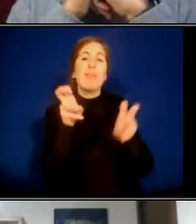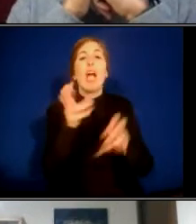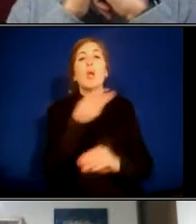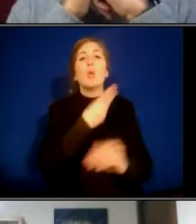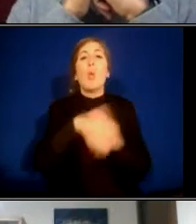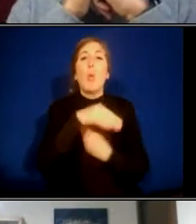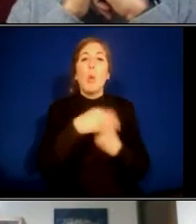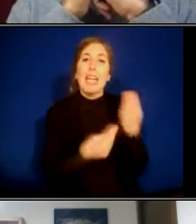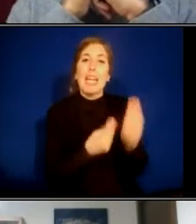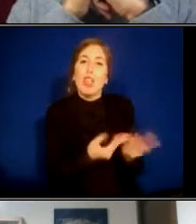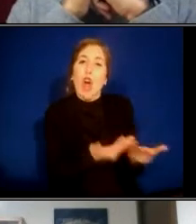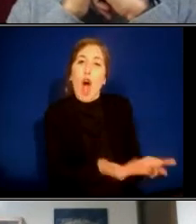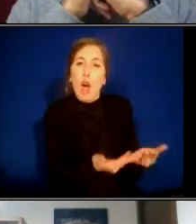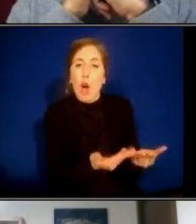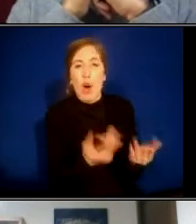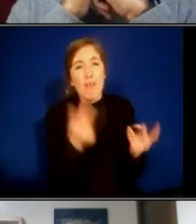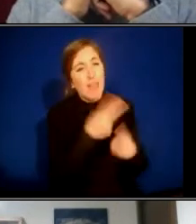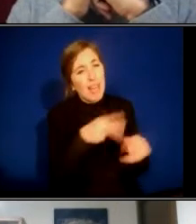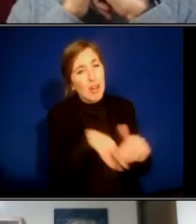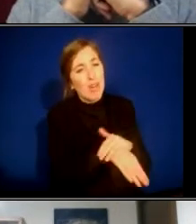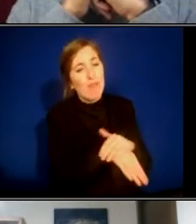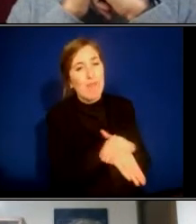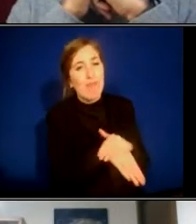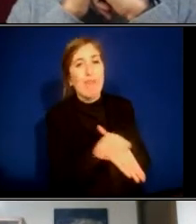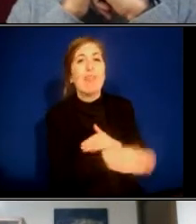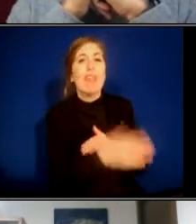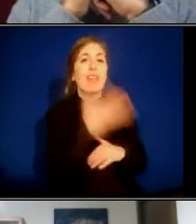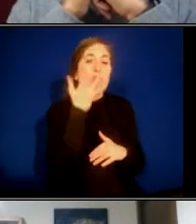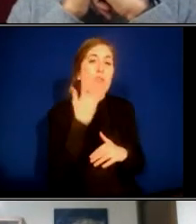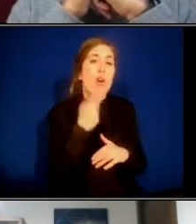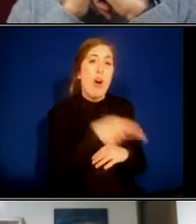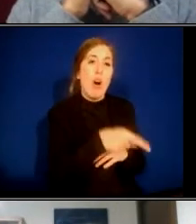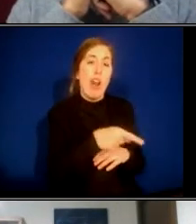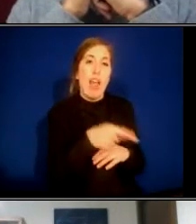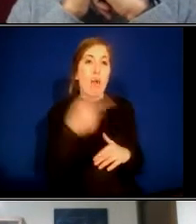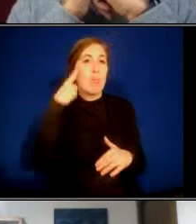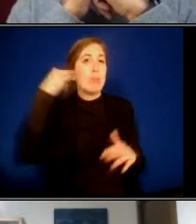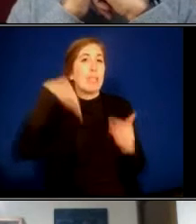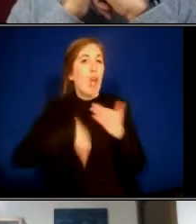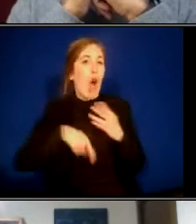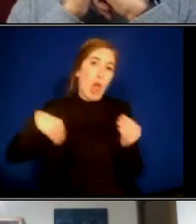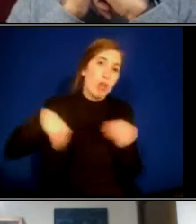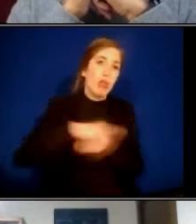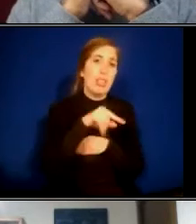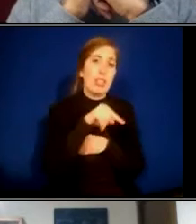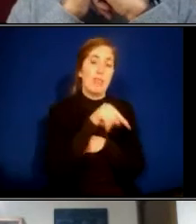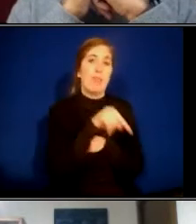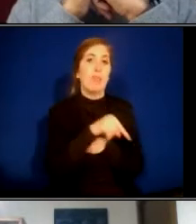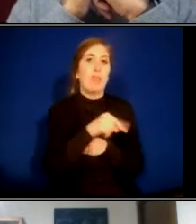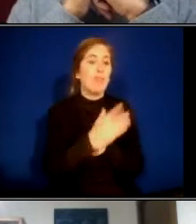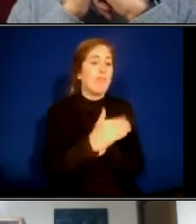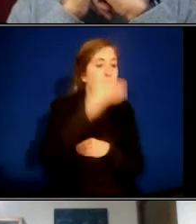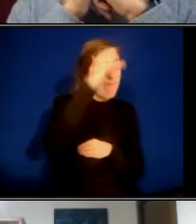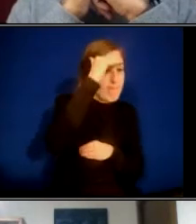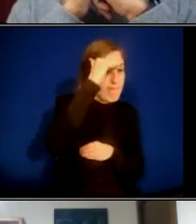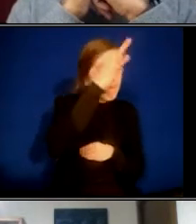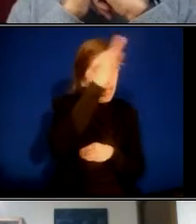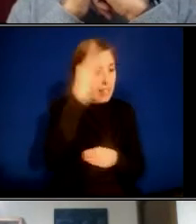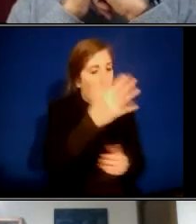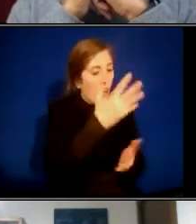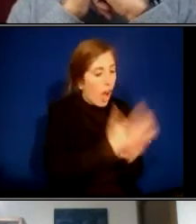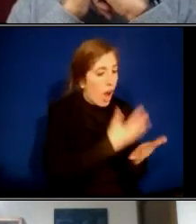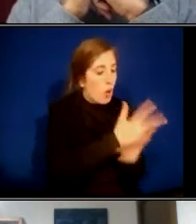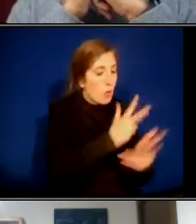psicosociali, anche l'invio di psicologi che ascoltano appunto i traumi. Proprio